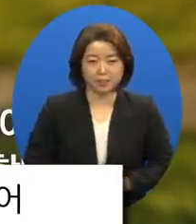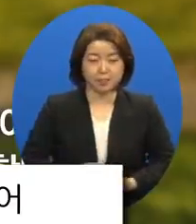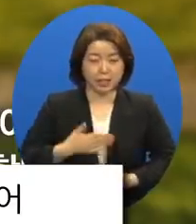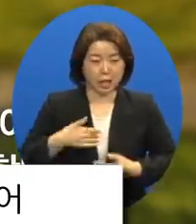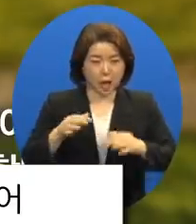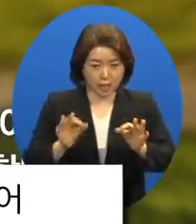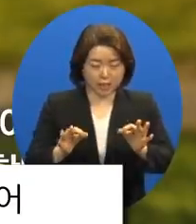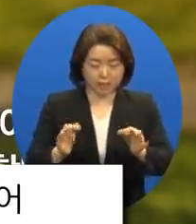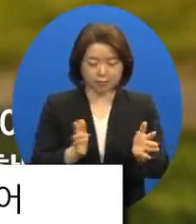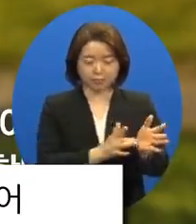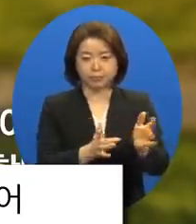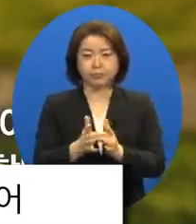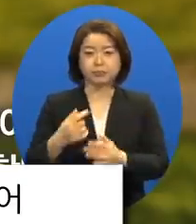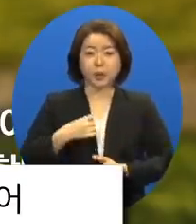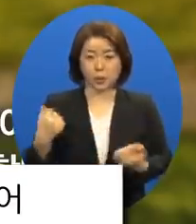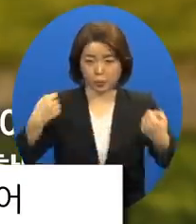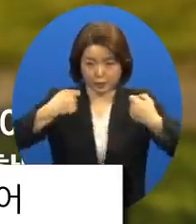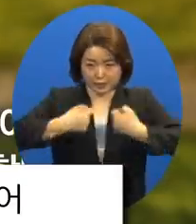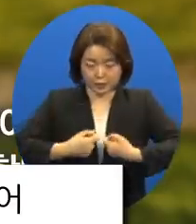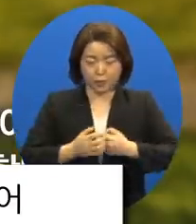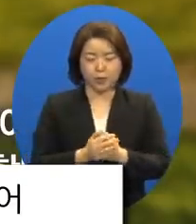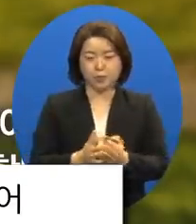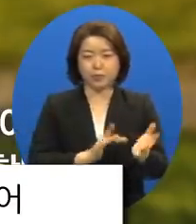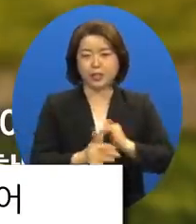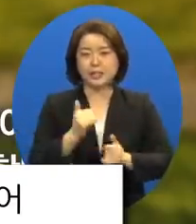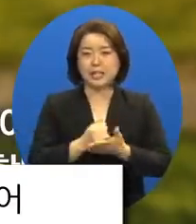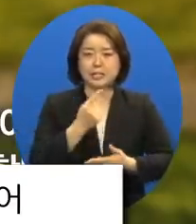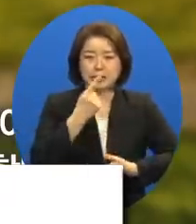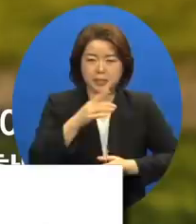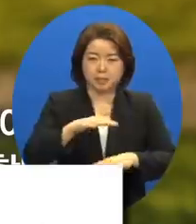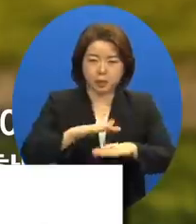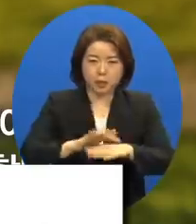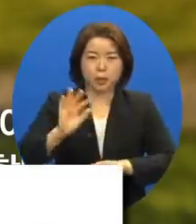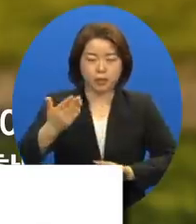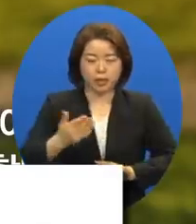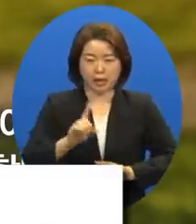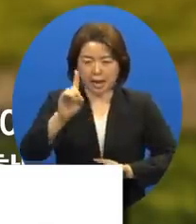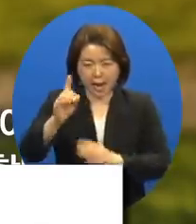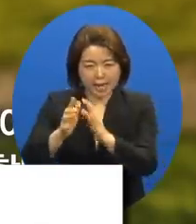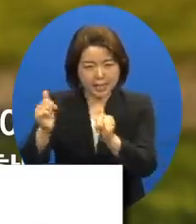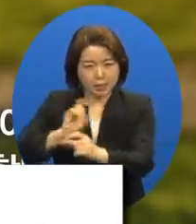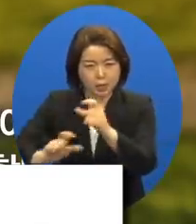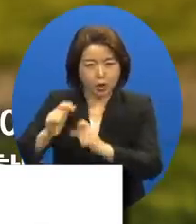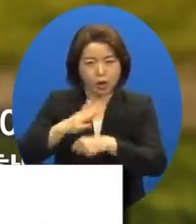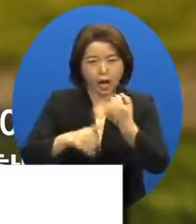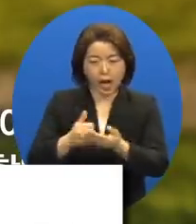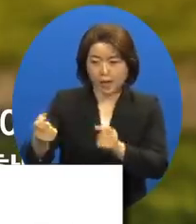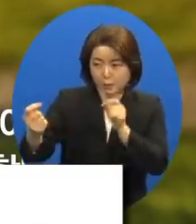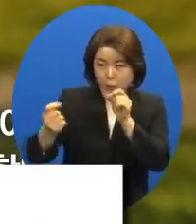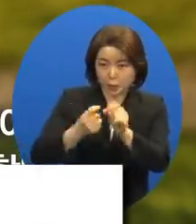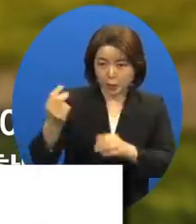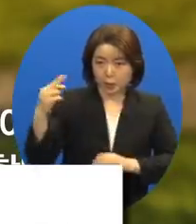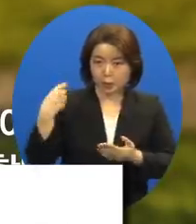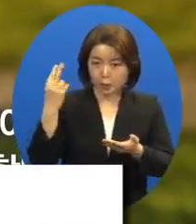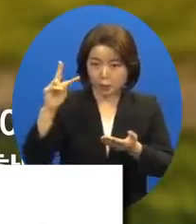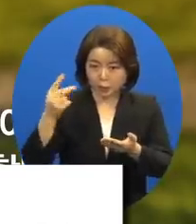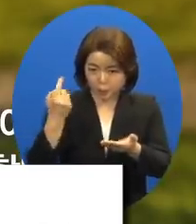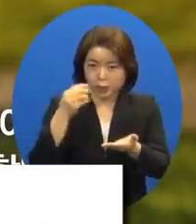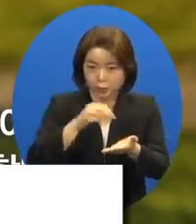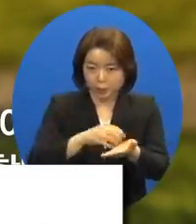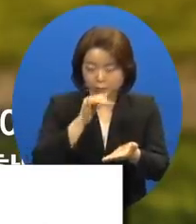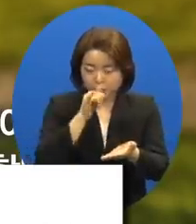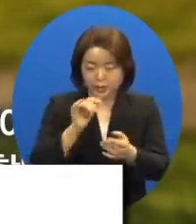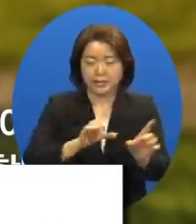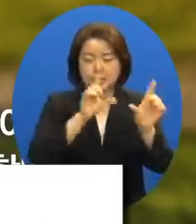저는 이제 예수님의 옷을 입고 예수님의 입과 손이 되어 한 분이라도 더 하나님 그토록 돌아올 수 있도록 3인